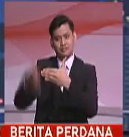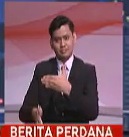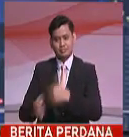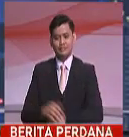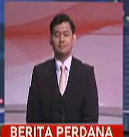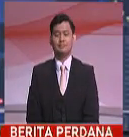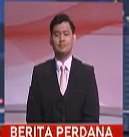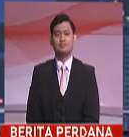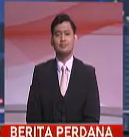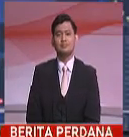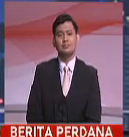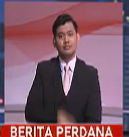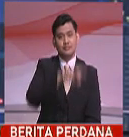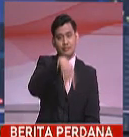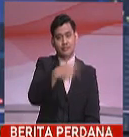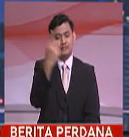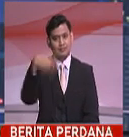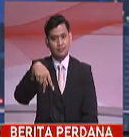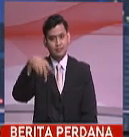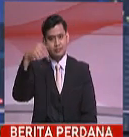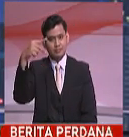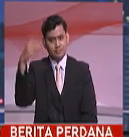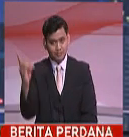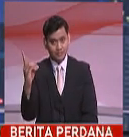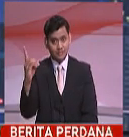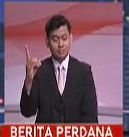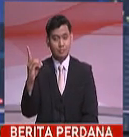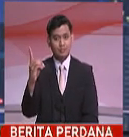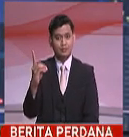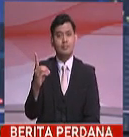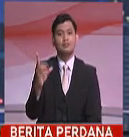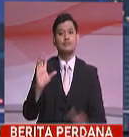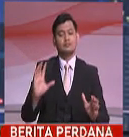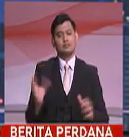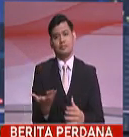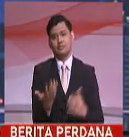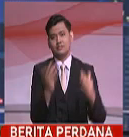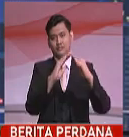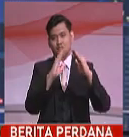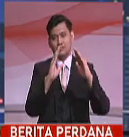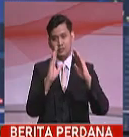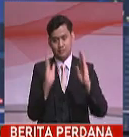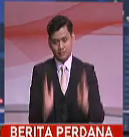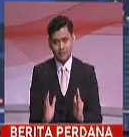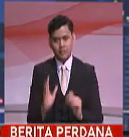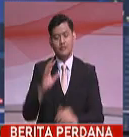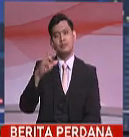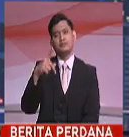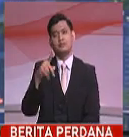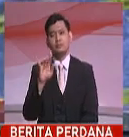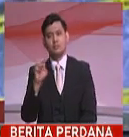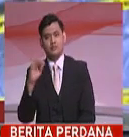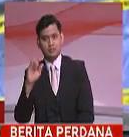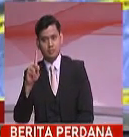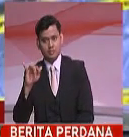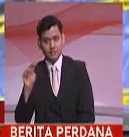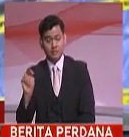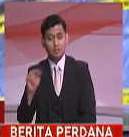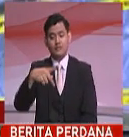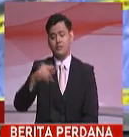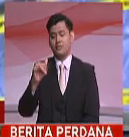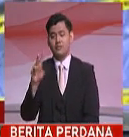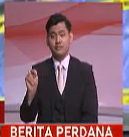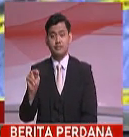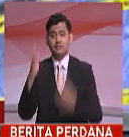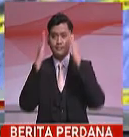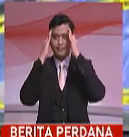Hai perintah kawalan bergerak Candi berdetak ton pcpd quotes rijul Utomo game Power pekan paham ditamatkan hari ini